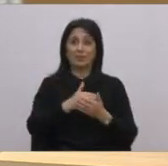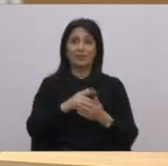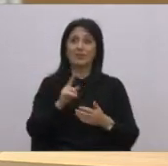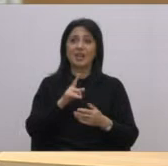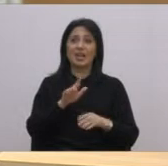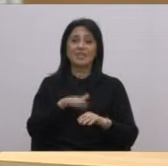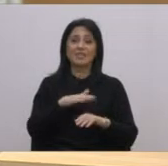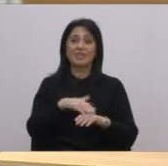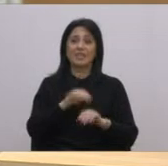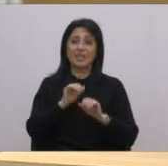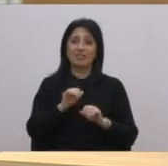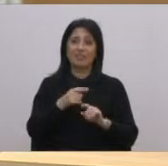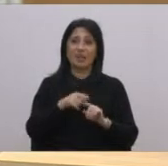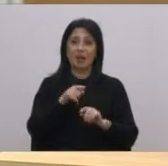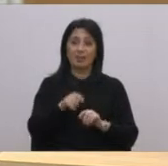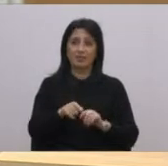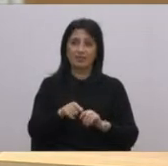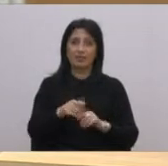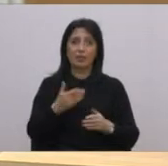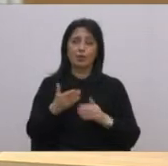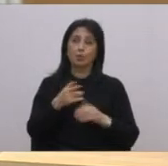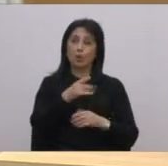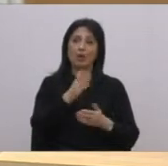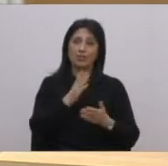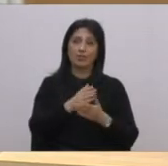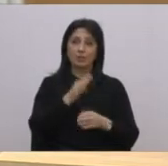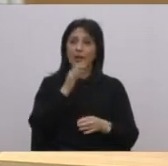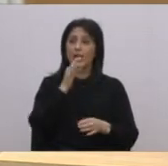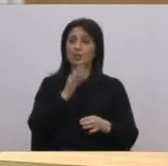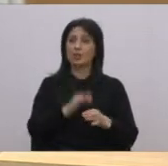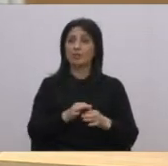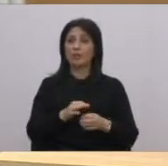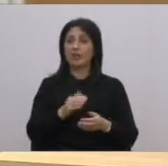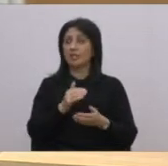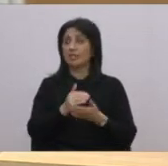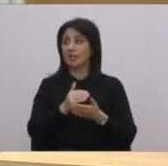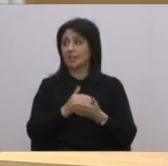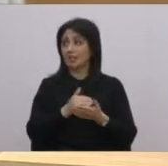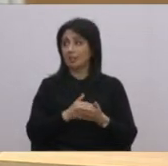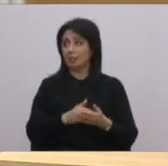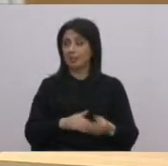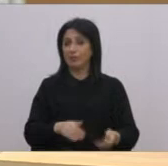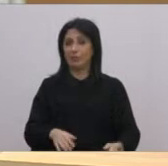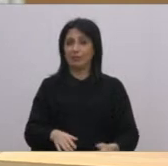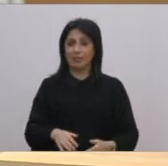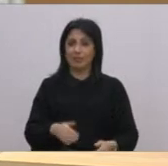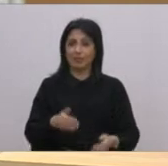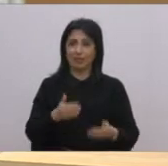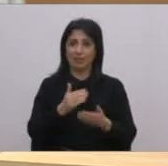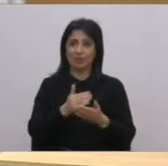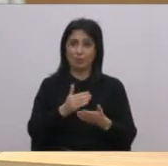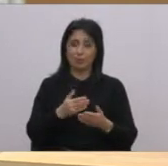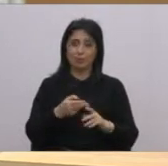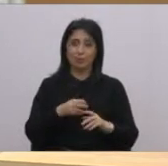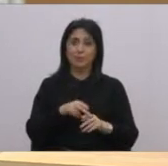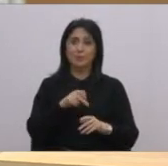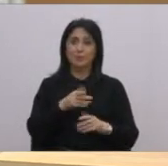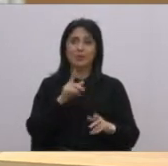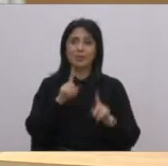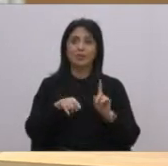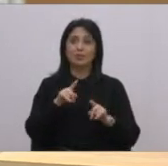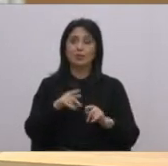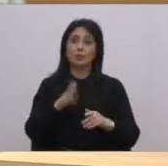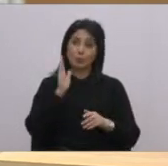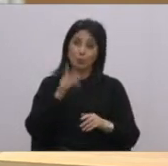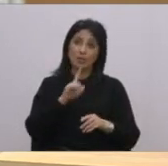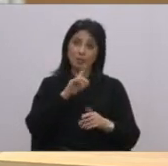რას იკეთე დავიცავით ამით? Tu თქვენ ხართ ამაზე პასუხისმგებელი პირი. Აი ეს შეკითხვა მაქვს თქვენთან, მადლობა ყურადღებისთვის და ზოგადად კიდე აპირებს